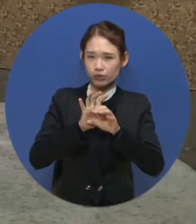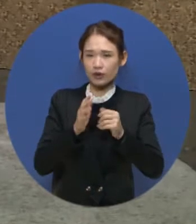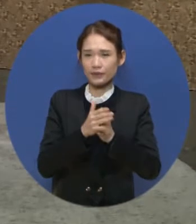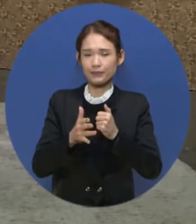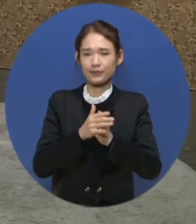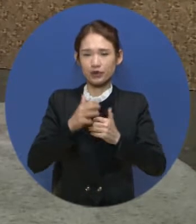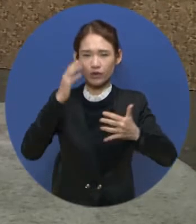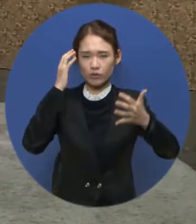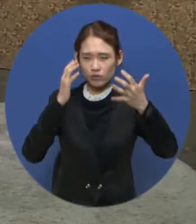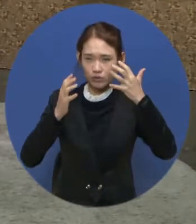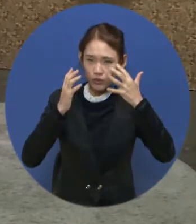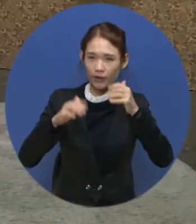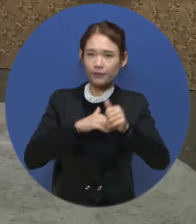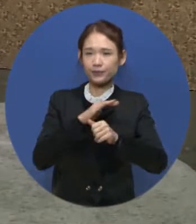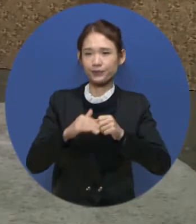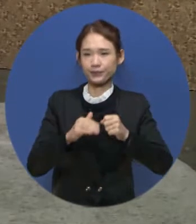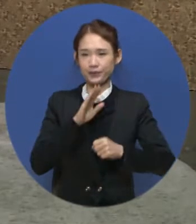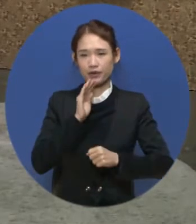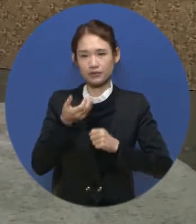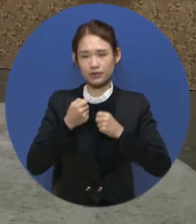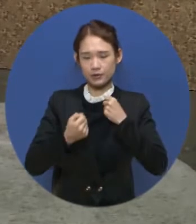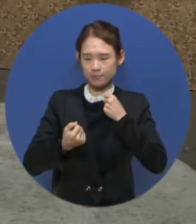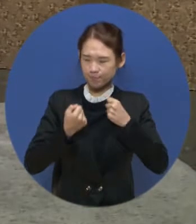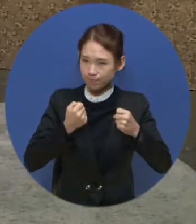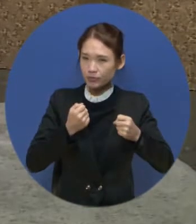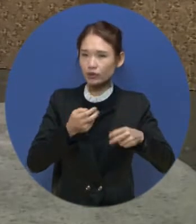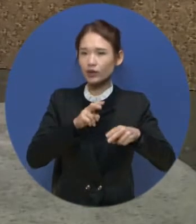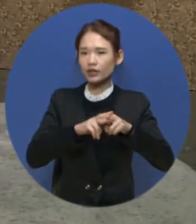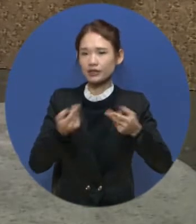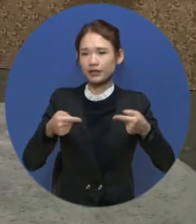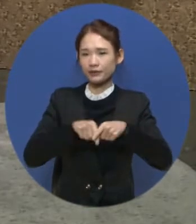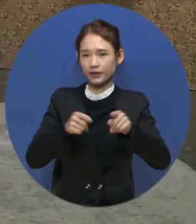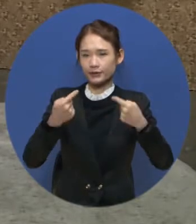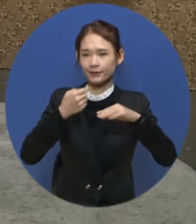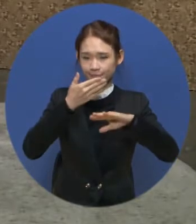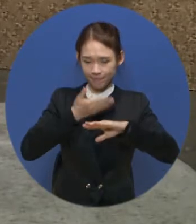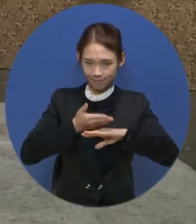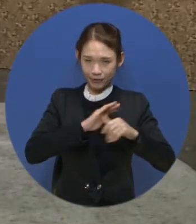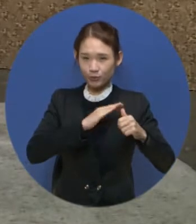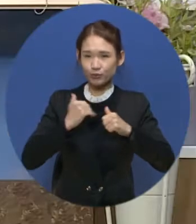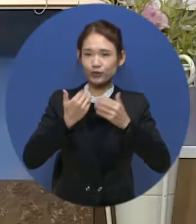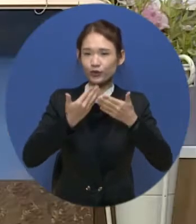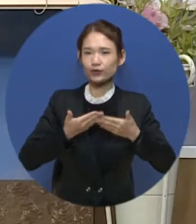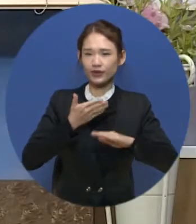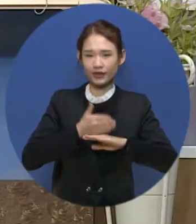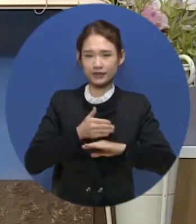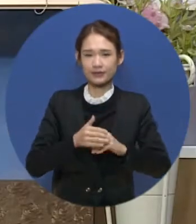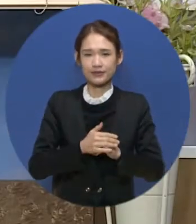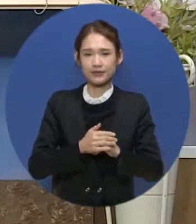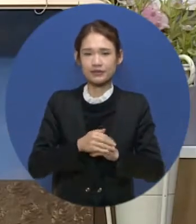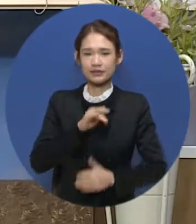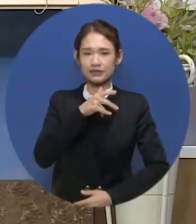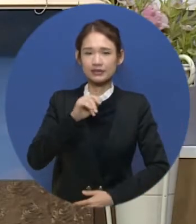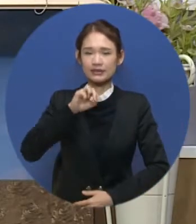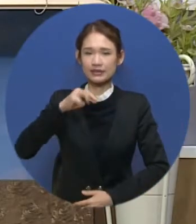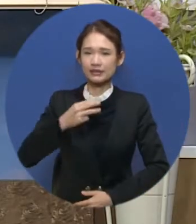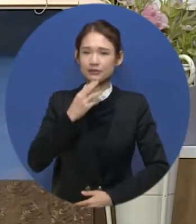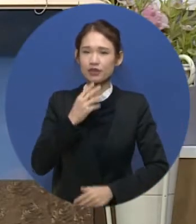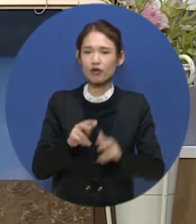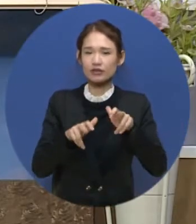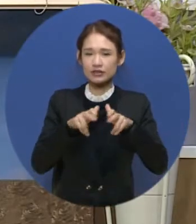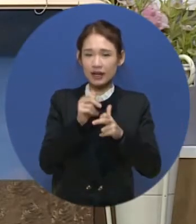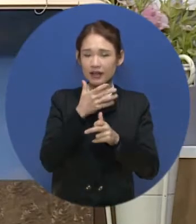혼란스러운 상황임에도 불구하고 또 자리해 주셔서 대단히 감사드립니다. 불러주셔서 감사합니다. 네. 그럼 그